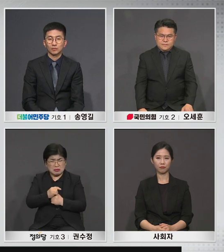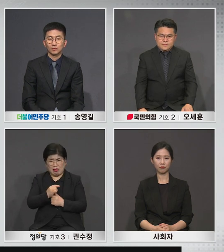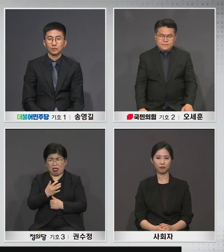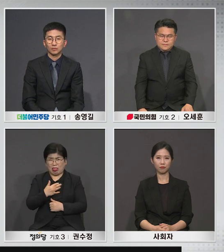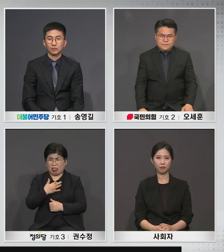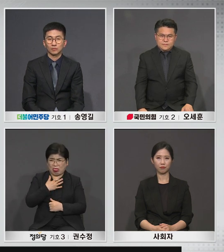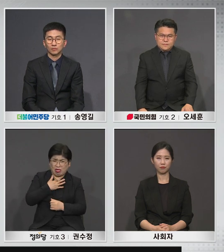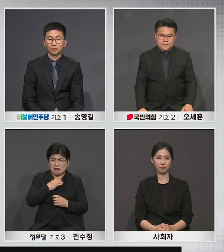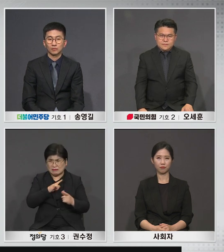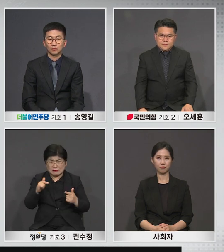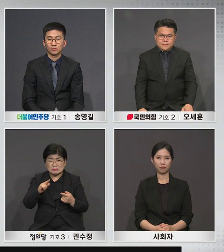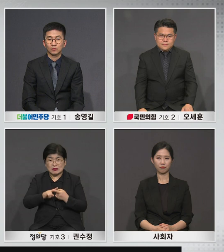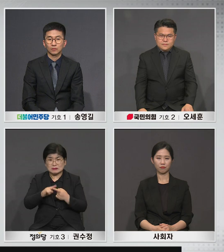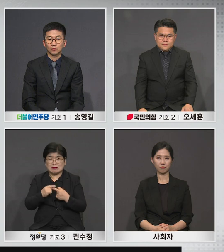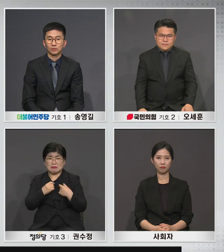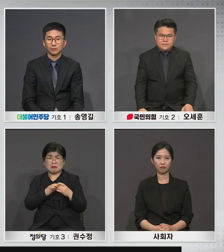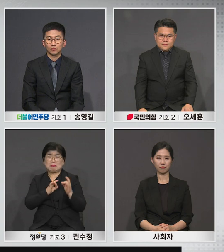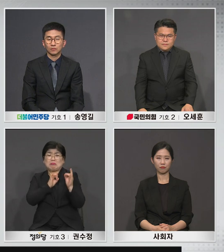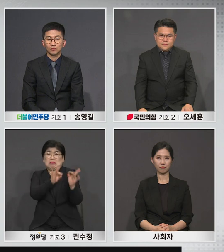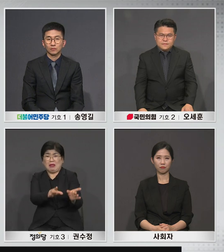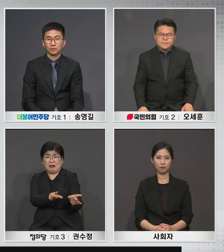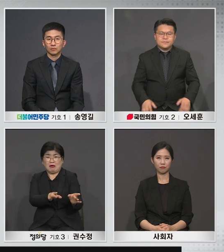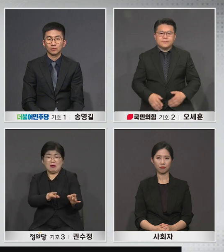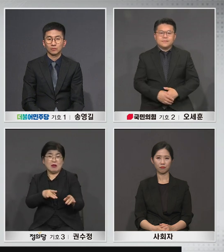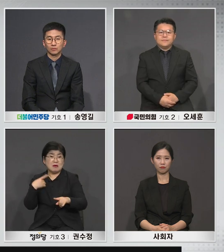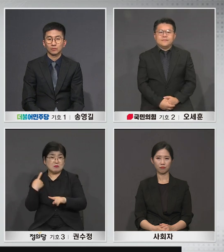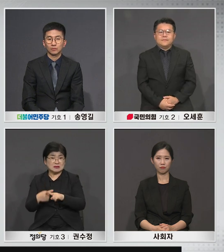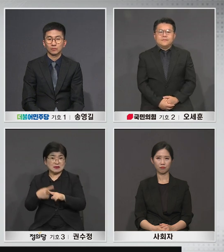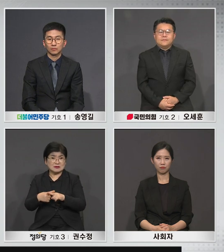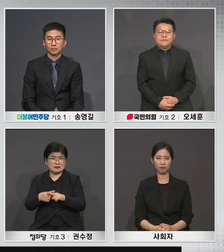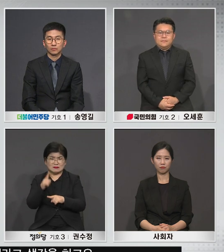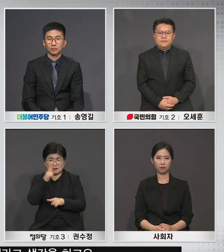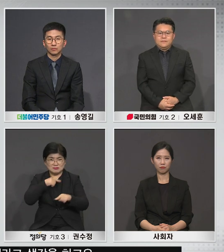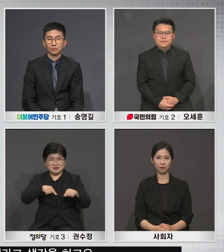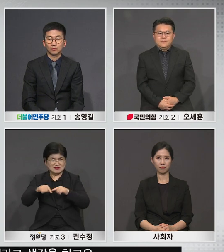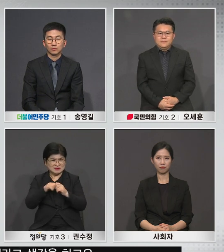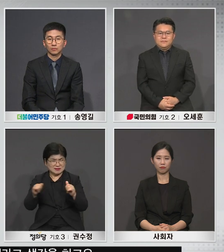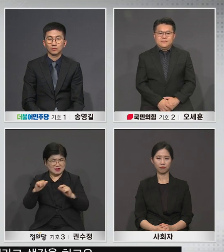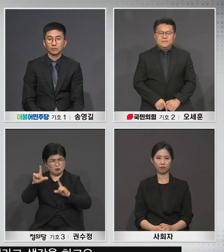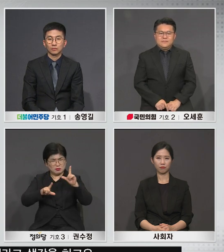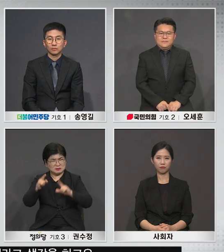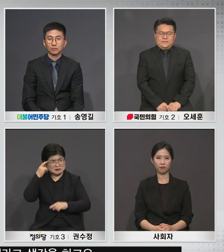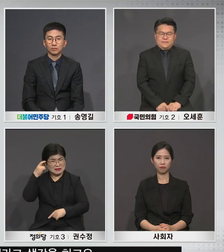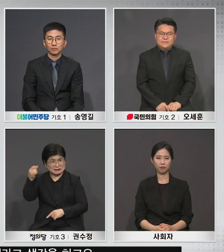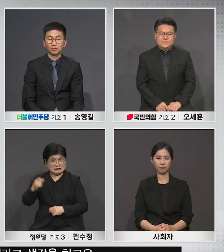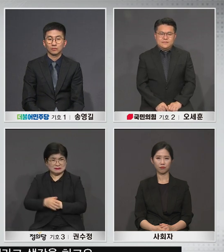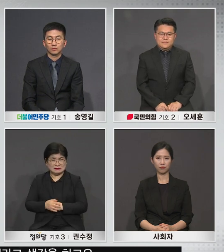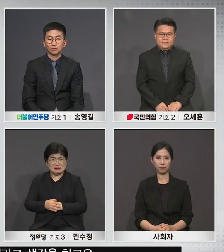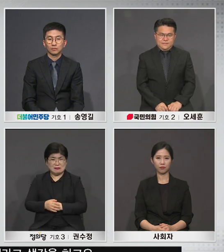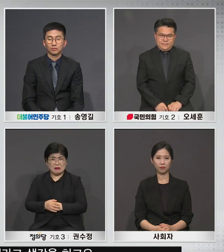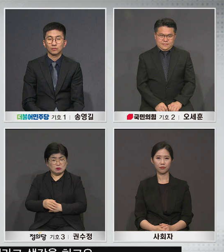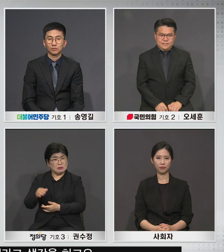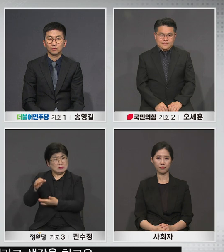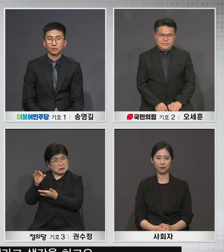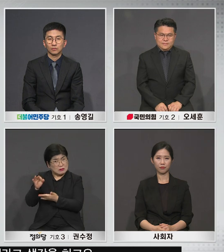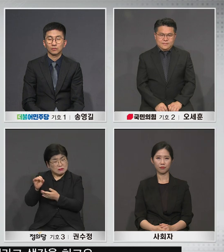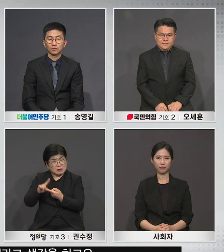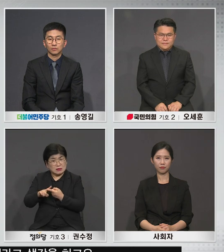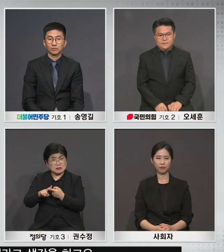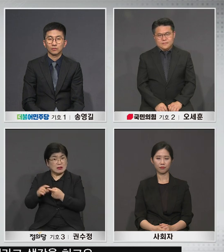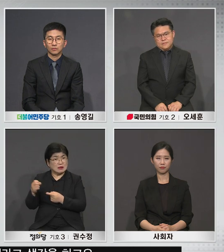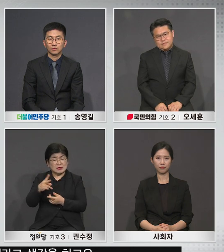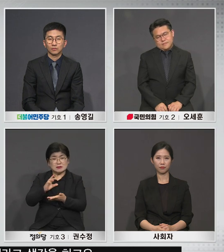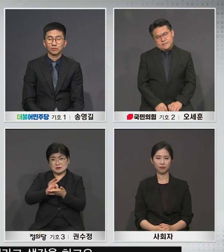경기도민에게 전개하는 무책한 태도, 나쁜 정치인 자체라고 생각합니다. 그리고 기위기 자원이기 시대에 서울시의 재활용 정책을